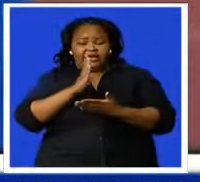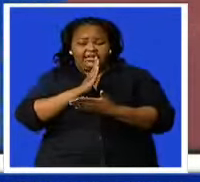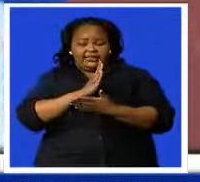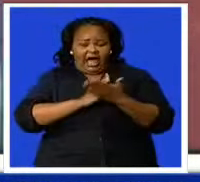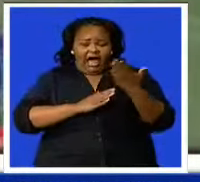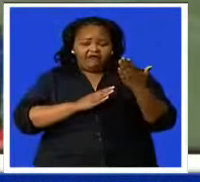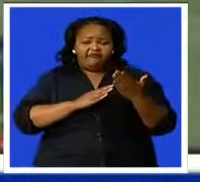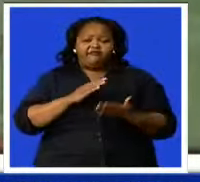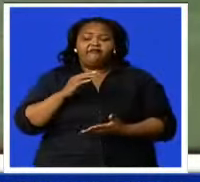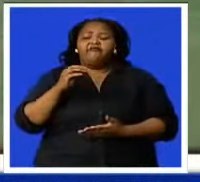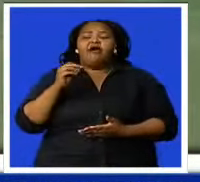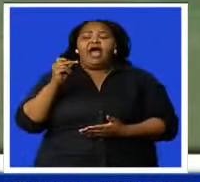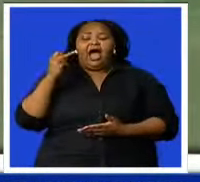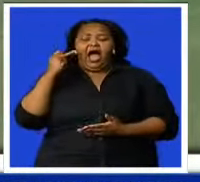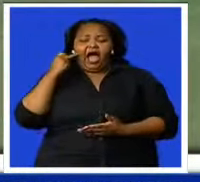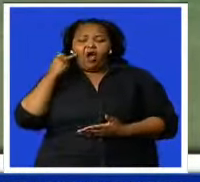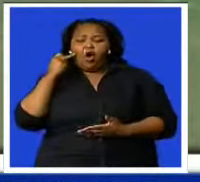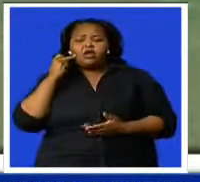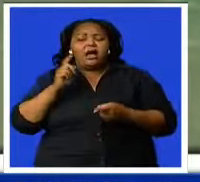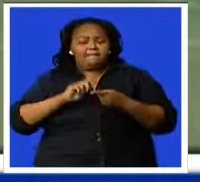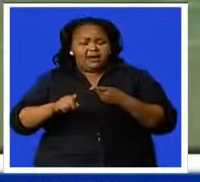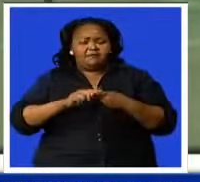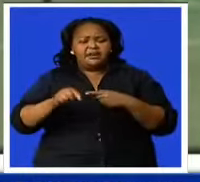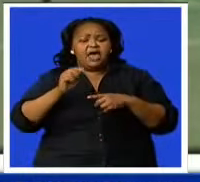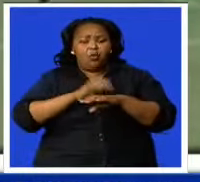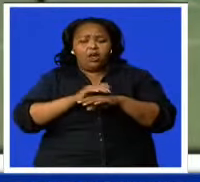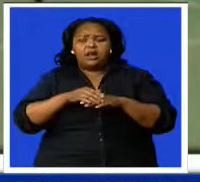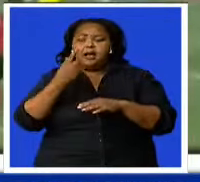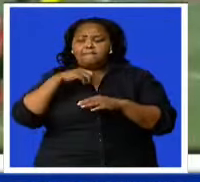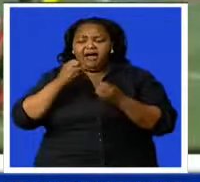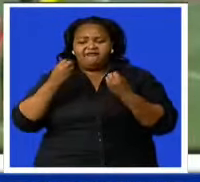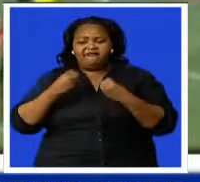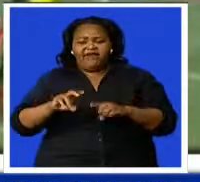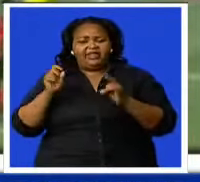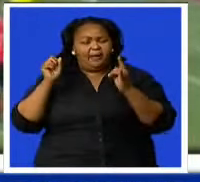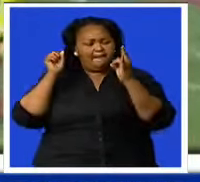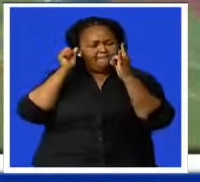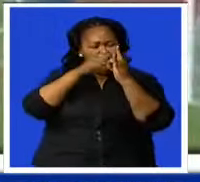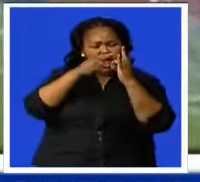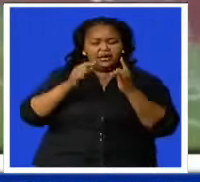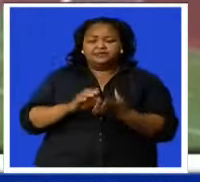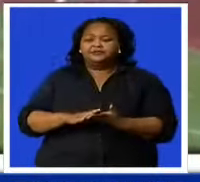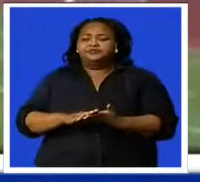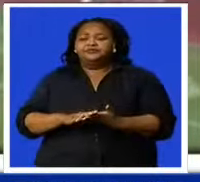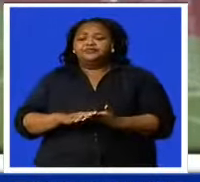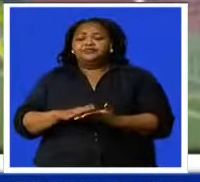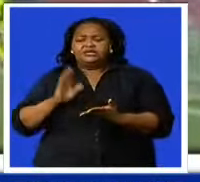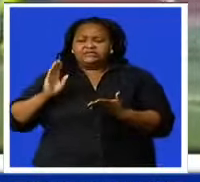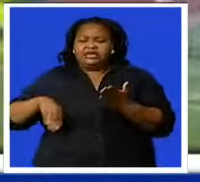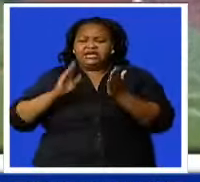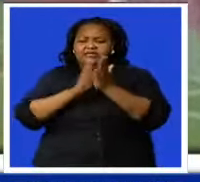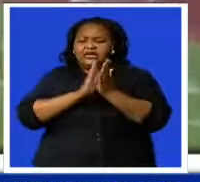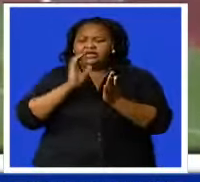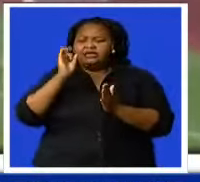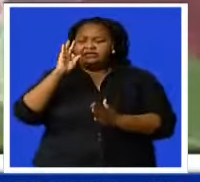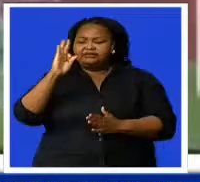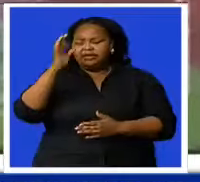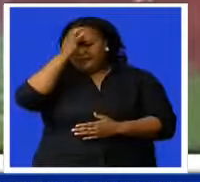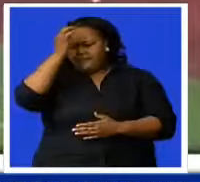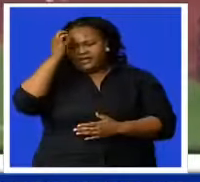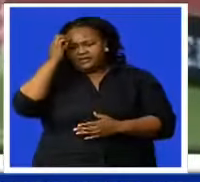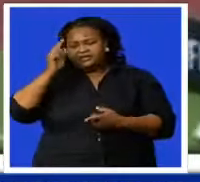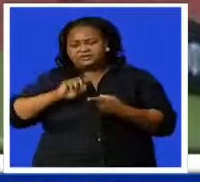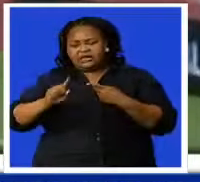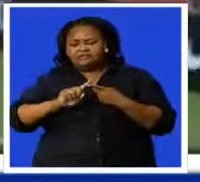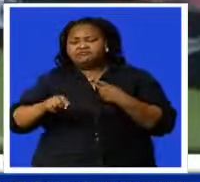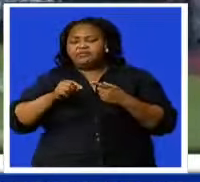lomuhleke kodwa ke kayikakhonike nalapho ukuthi beyingashaya ligoli. Nasokuseleke imizuzu leli mishumi nakuthathu ukuthi uphele umdlalo